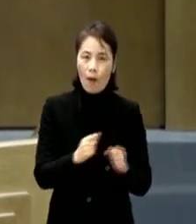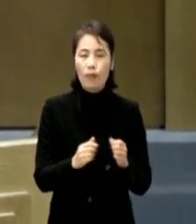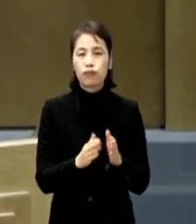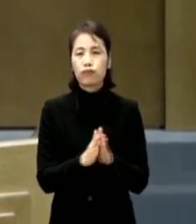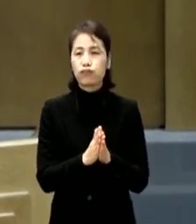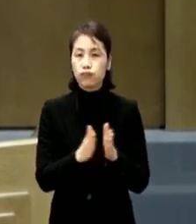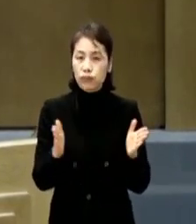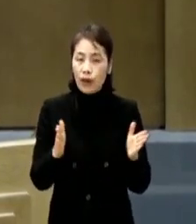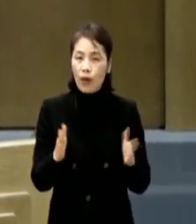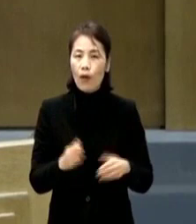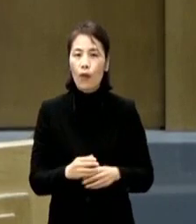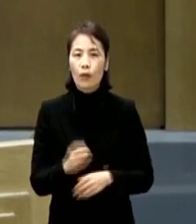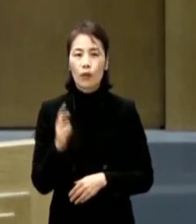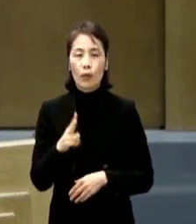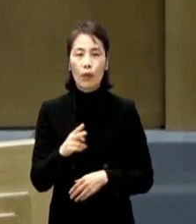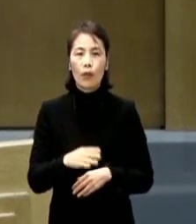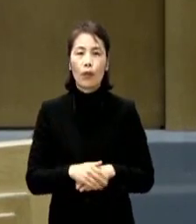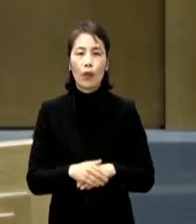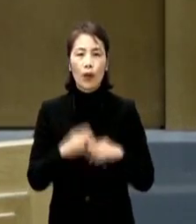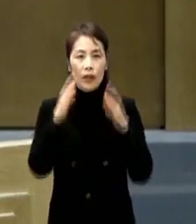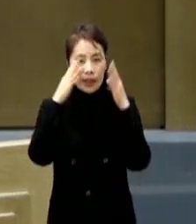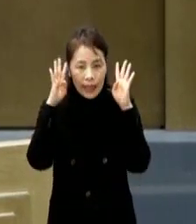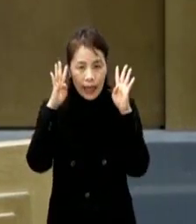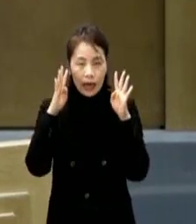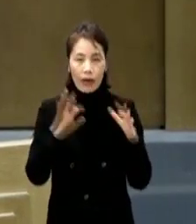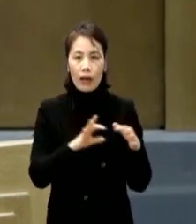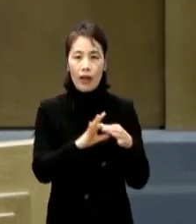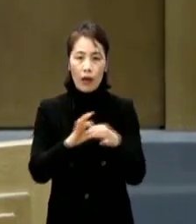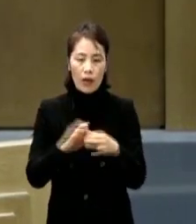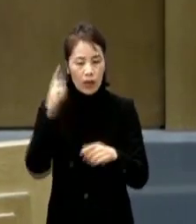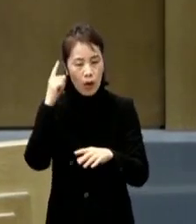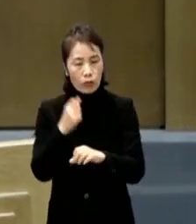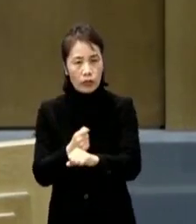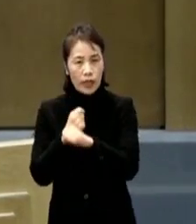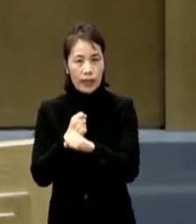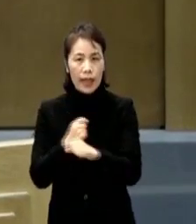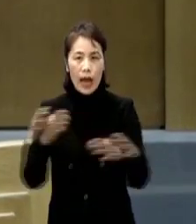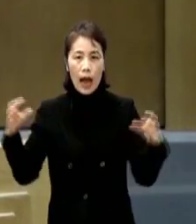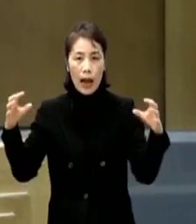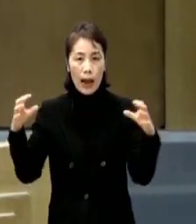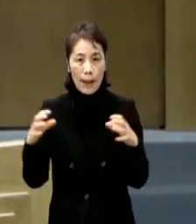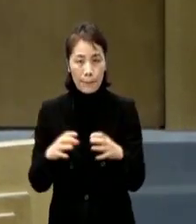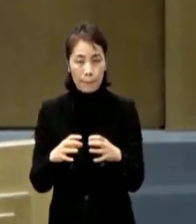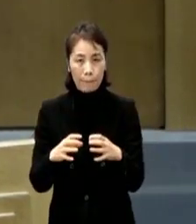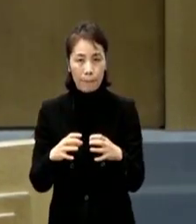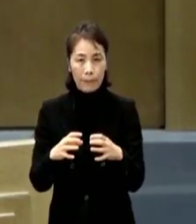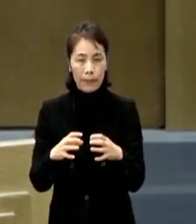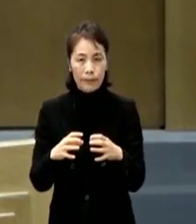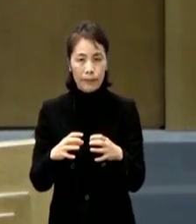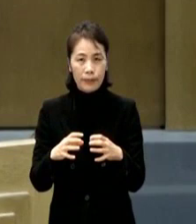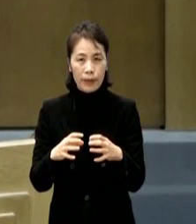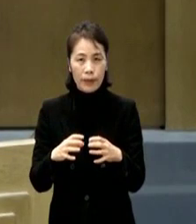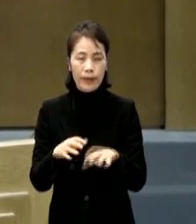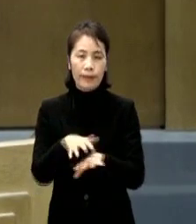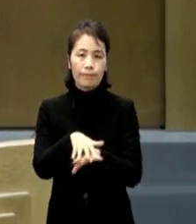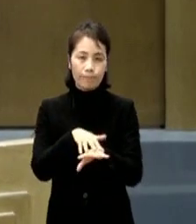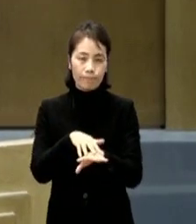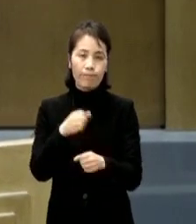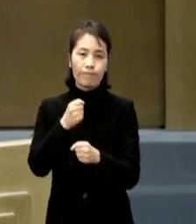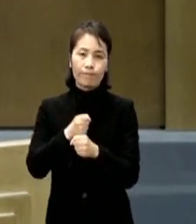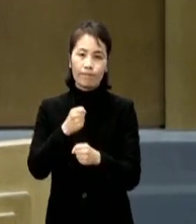지원은 물론 대학의 교육과 연구까지 합한 혁신 창업 생태계를